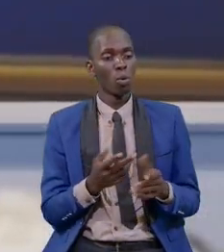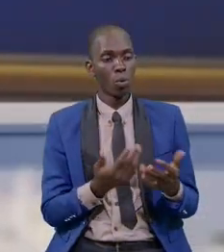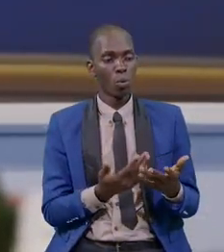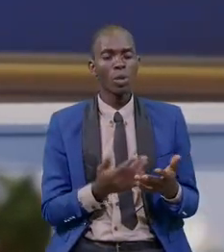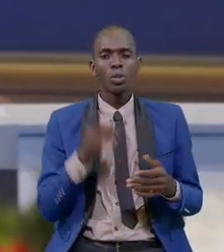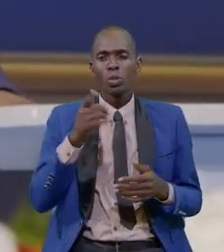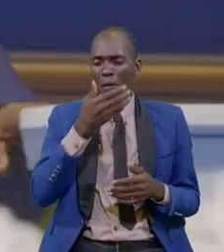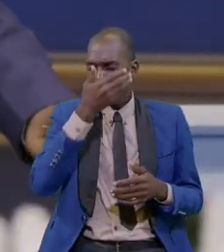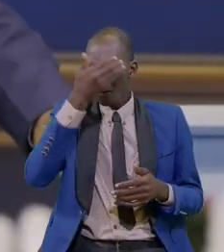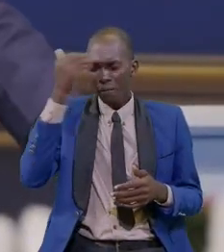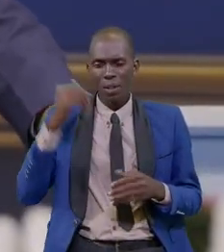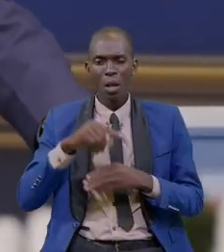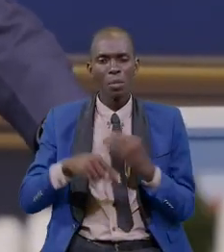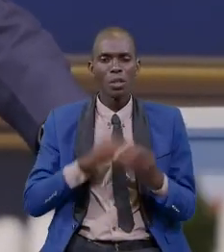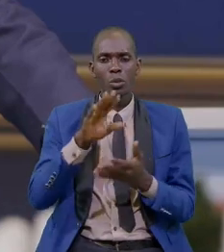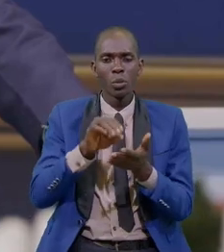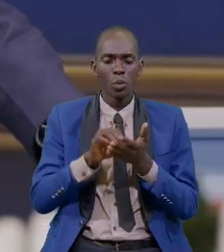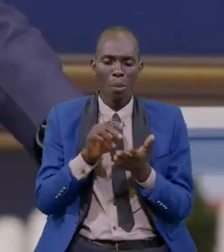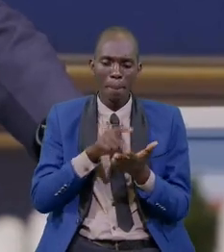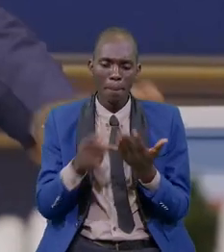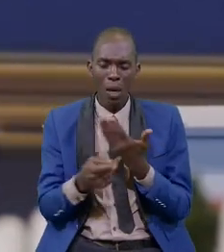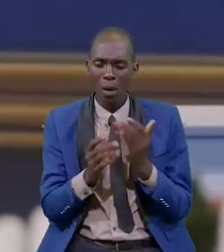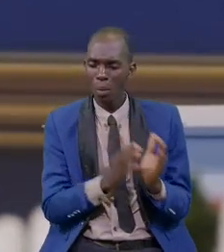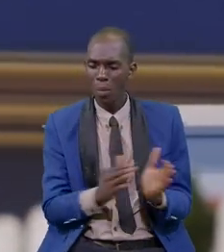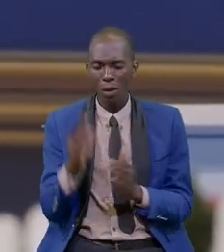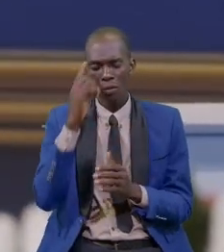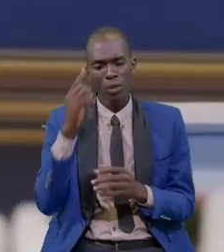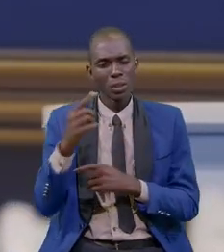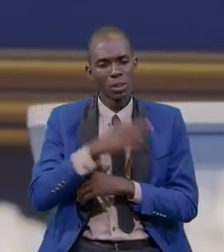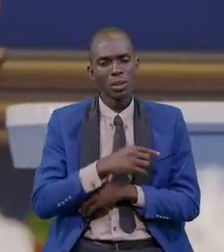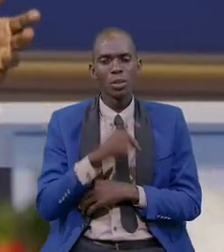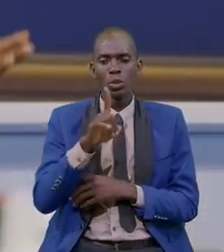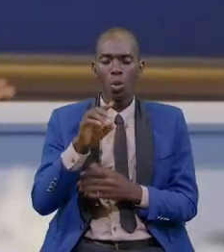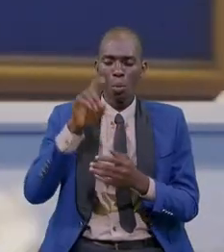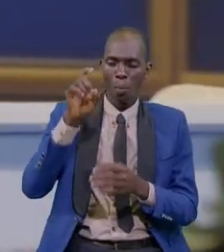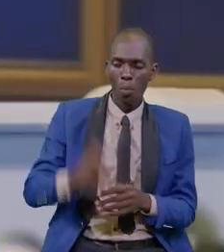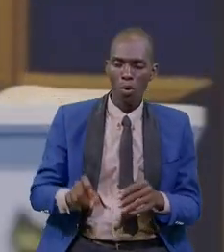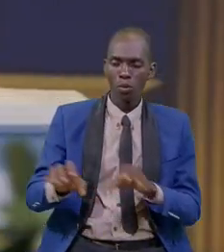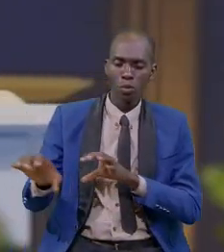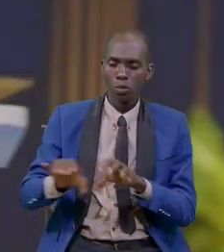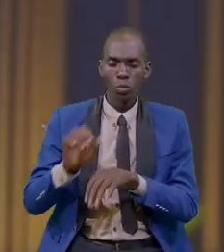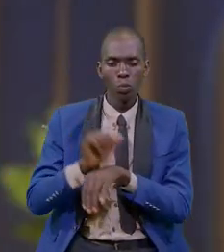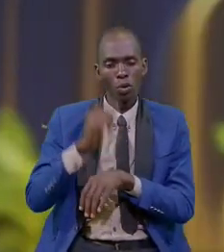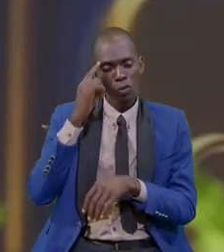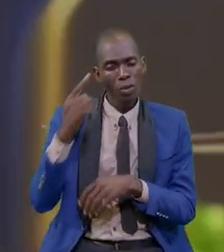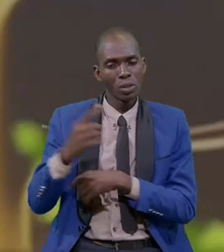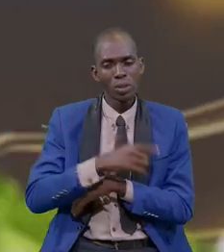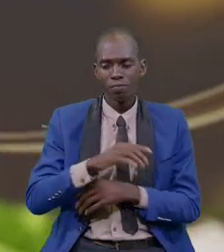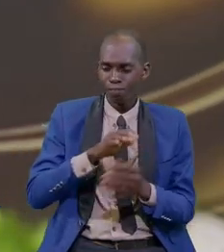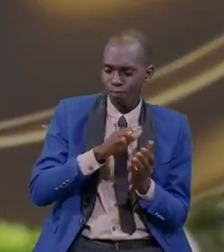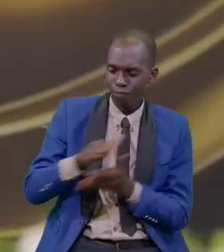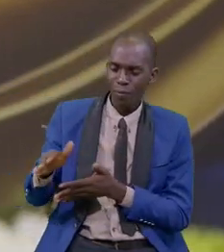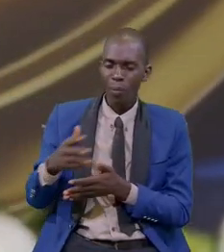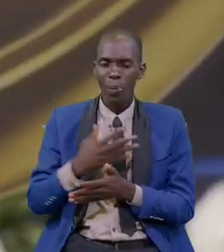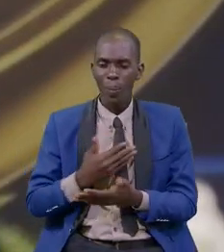lever et tu vas oublier ton programme pour la journée. Je dois faire ce que je dois faire pour l'aider. Tu le mets dans ta voiture et tu